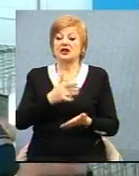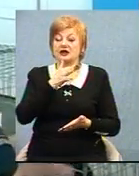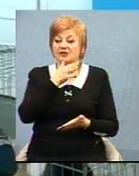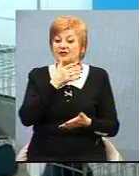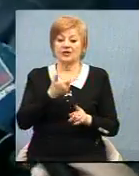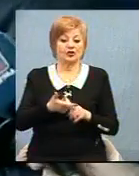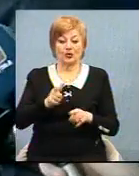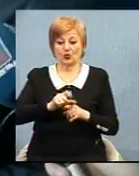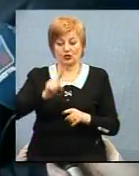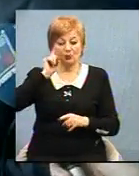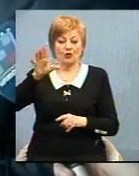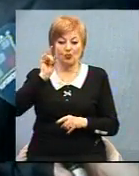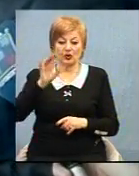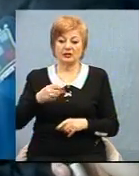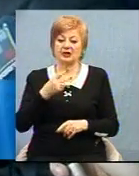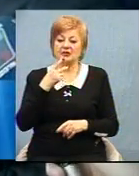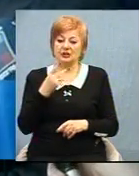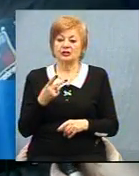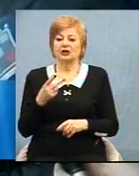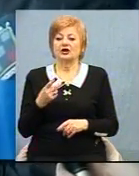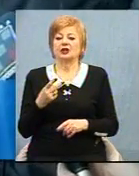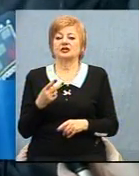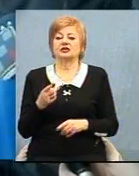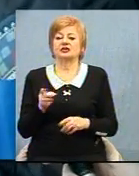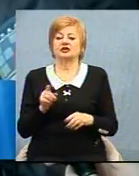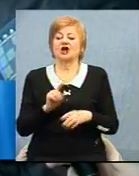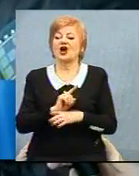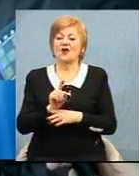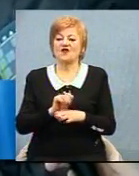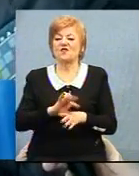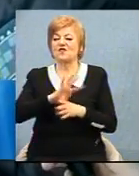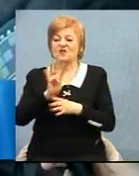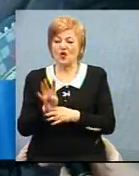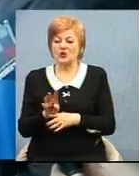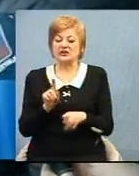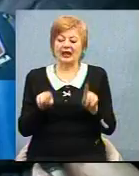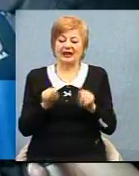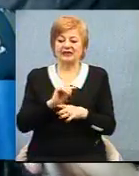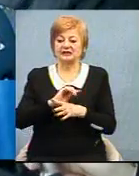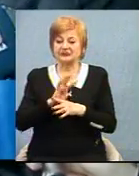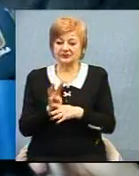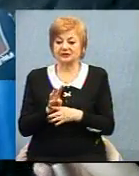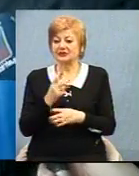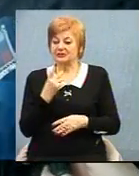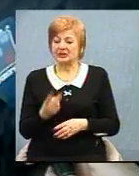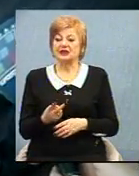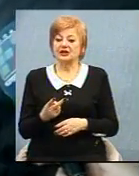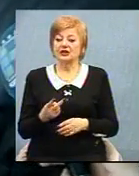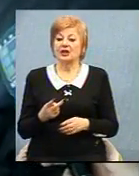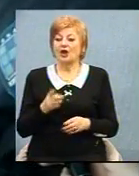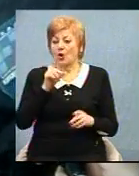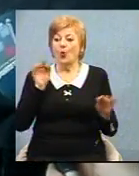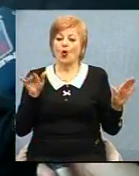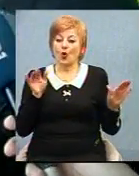дуже популярна. Ширина, повнота, рідкохвостий голуб, не рідкохвостий. От ми перед цим дивилися голуба. Голуба